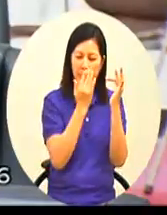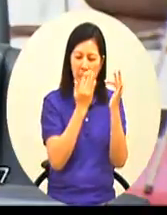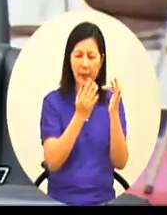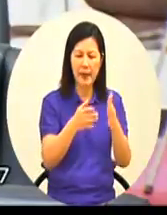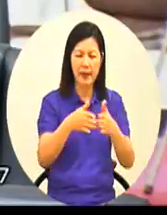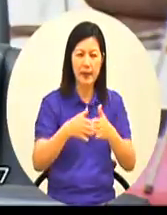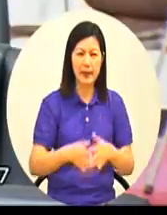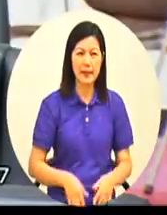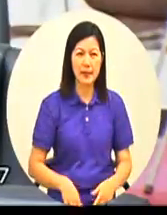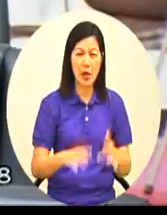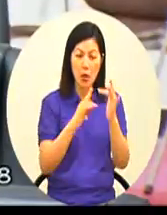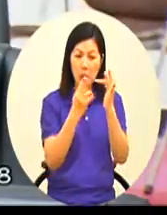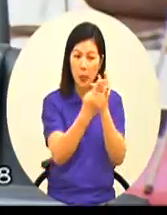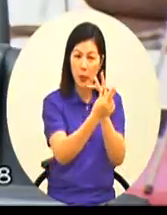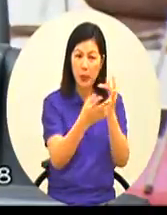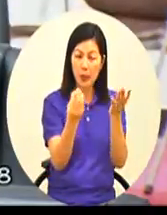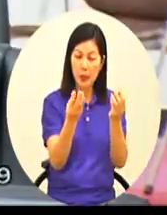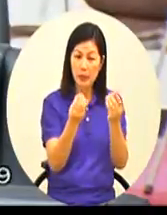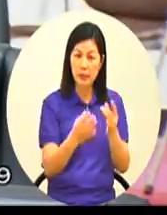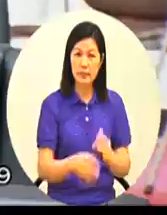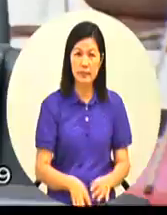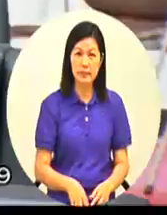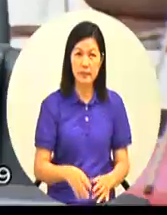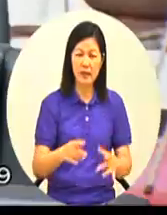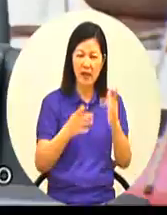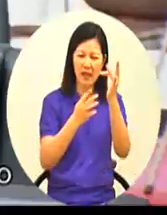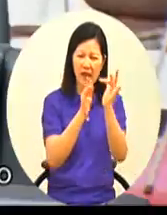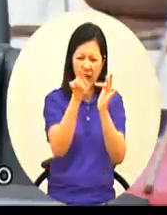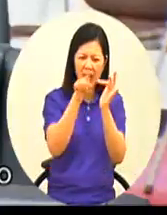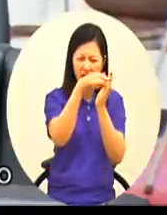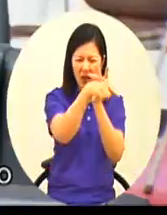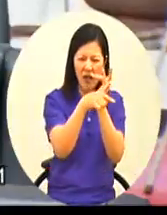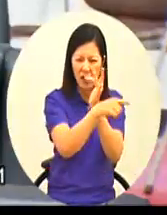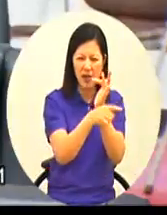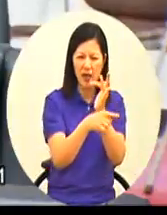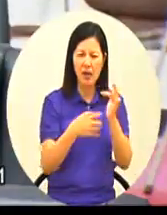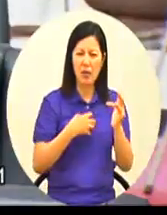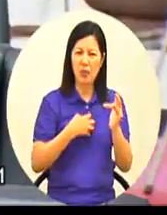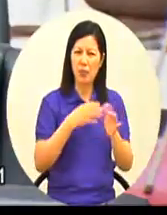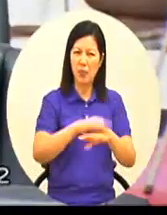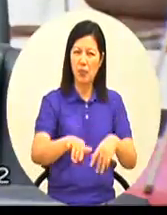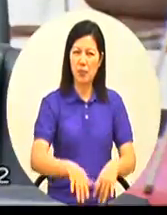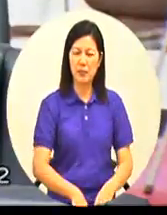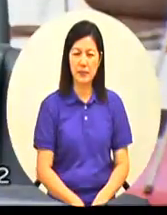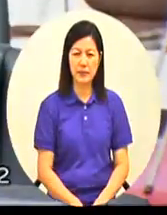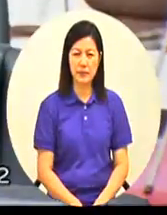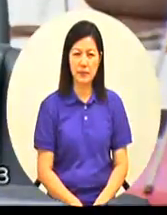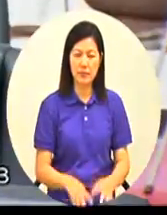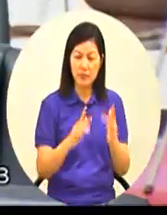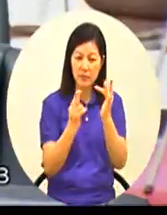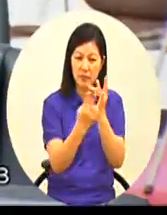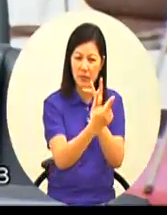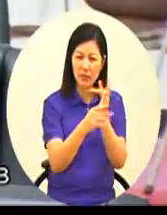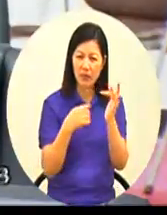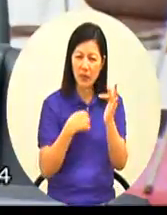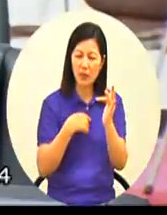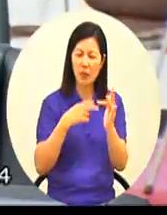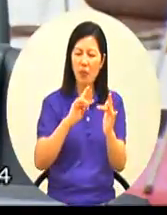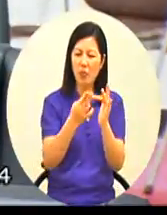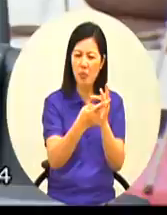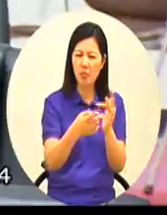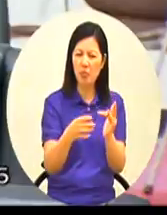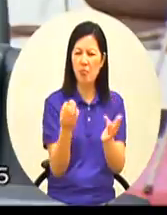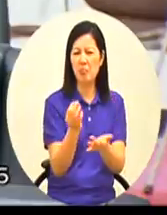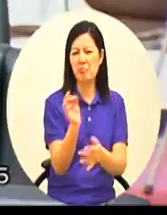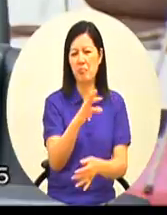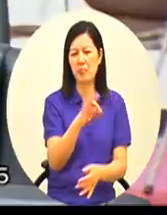啊，你如果没有修好的话，就是高凸不平，很危险。那个修树跟他讲说，哎，我修这是没钱的，大概